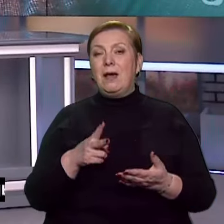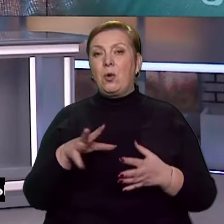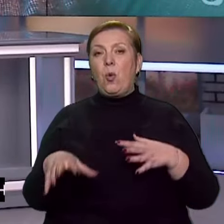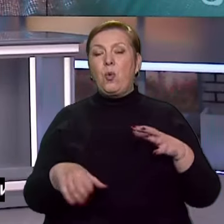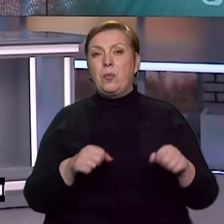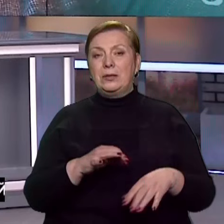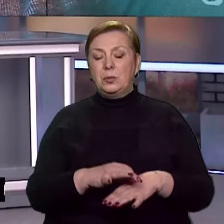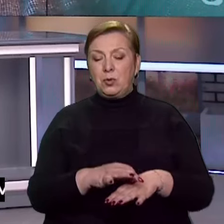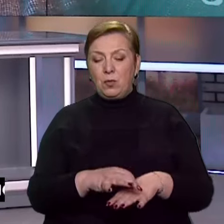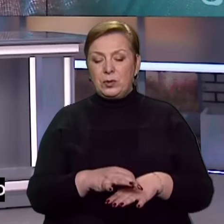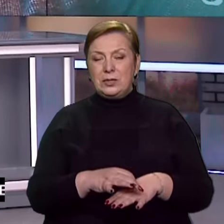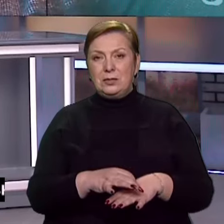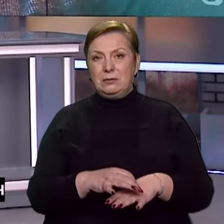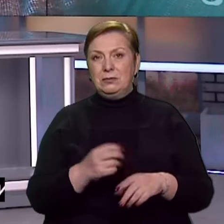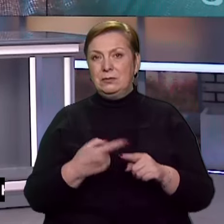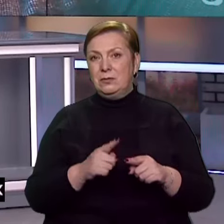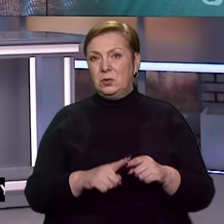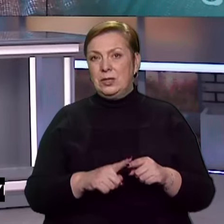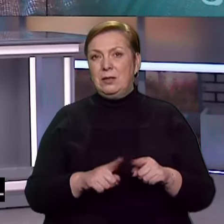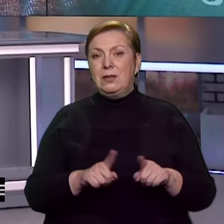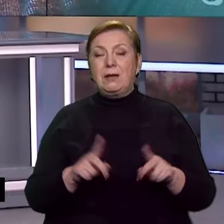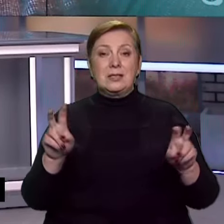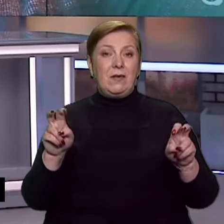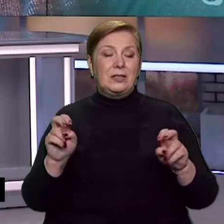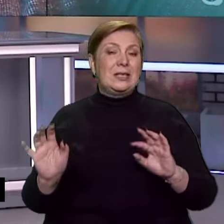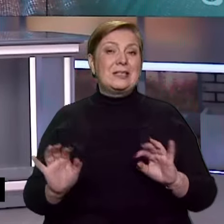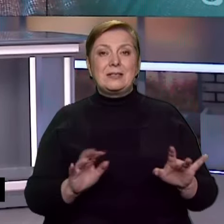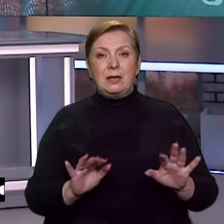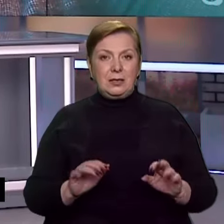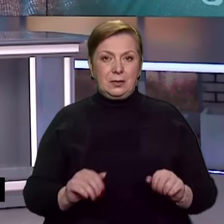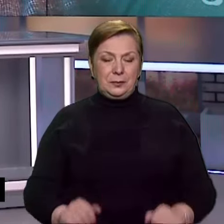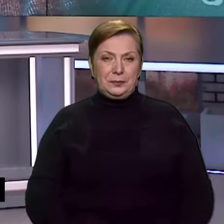знаєте, проводять ось цей так званий захід?